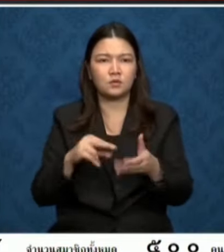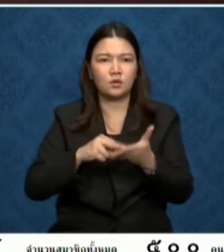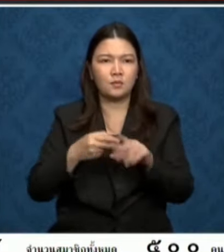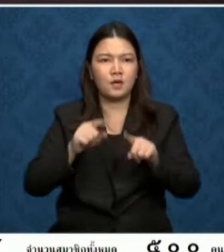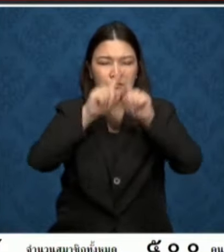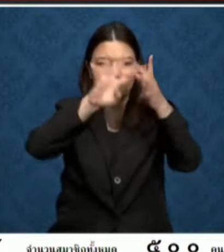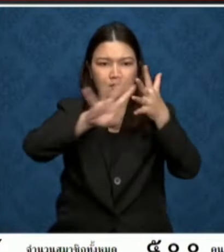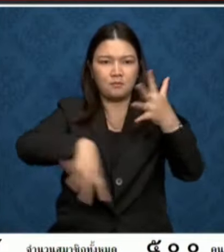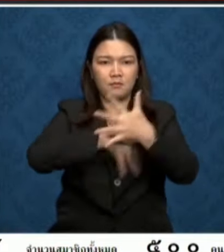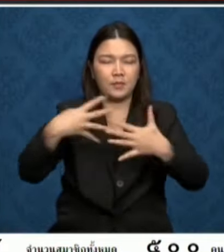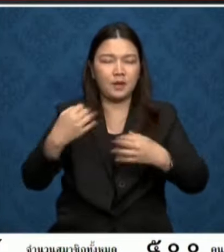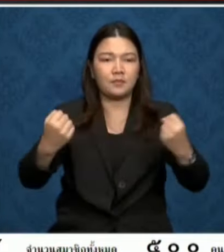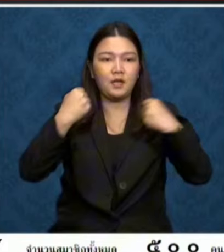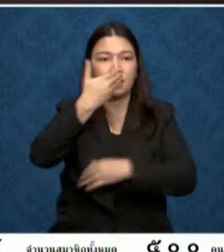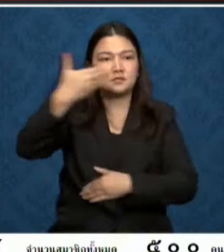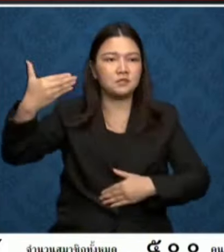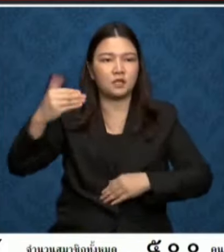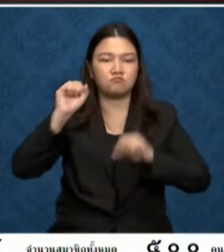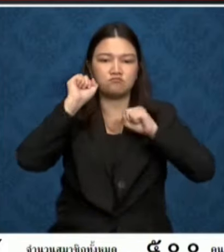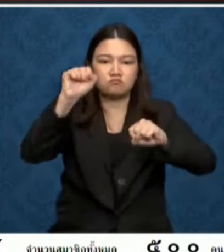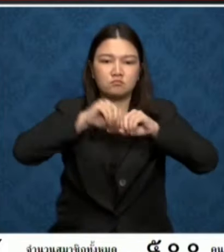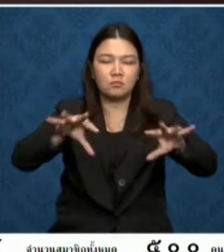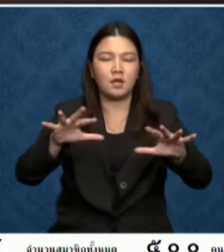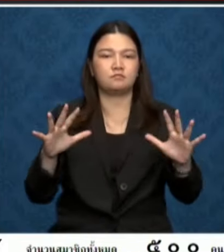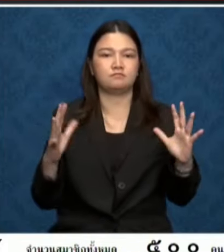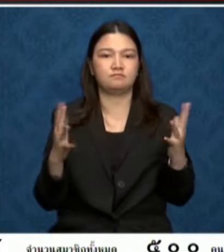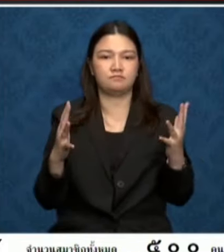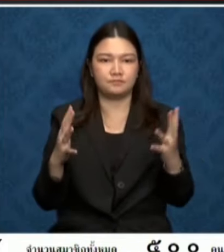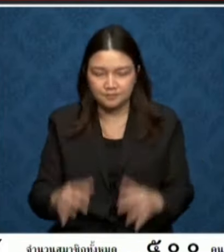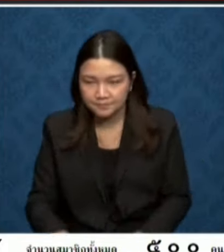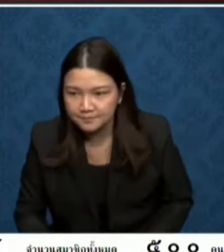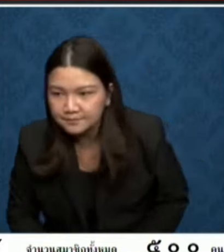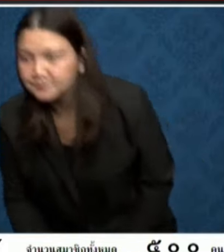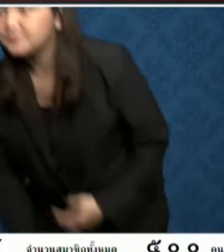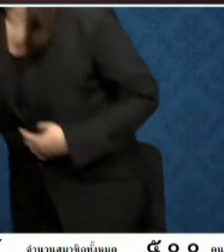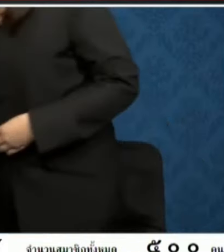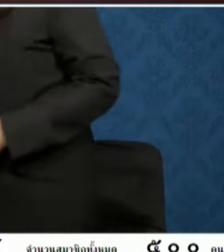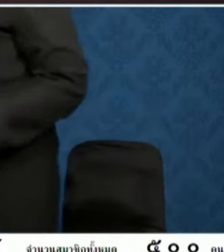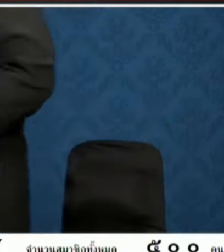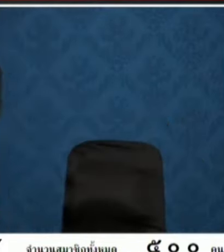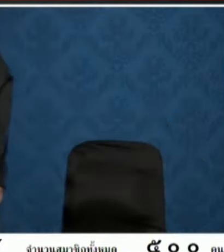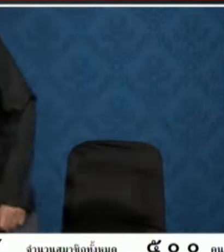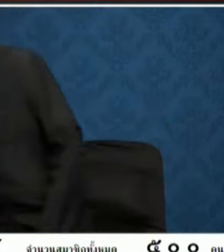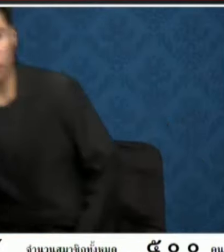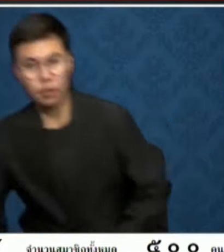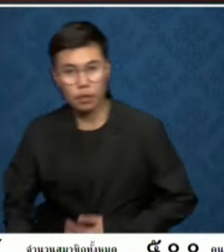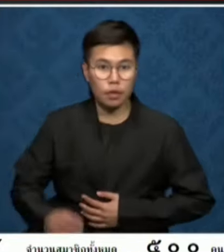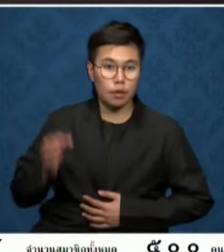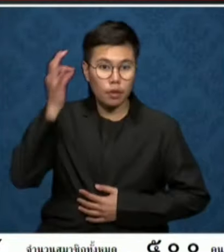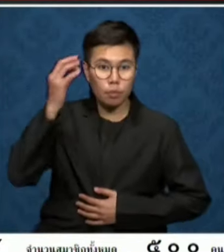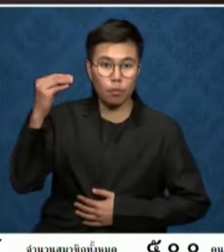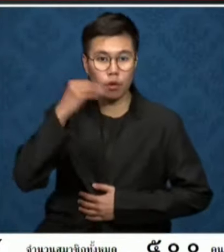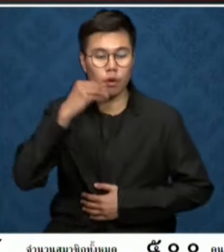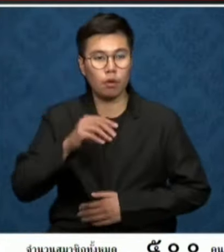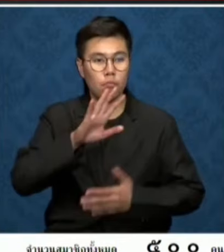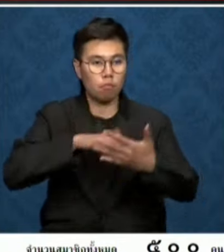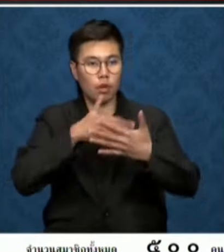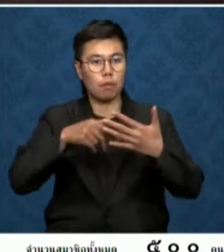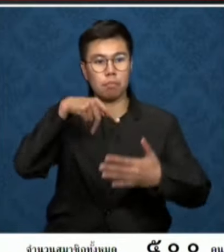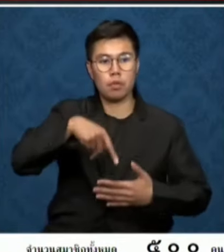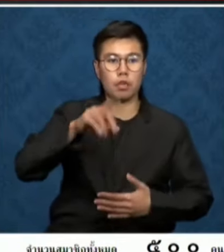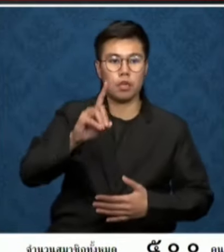ไม่มีแผนพลังงานชาติค่ะและหลายคนอาจจะติดปากหรือว่าคุ้นหูกับคำว่าแผน PDP มากกว่าน